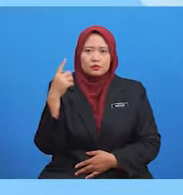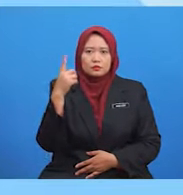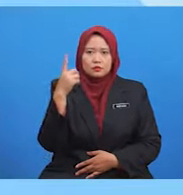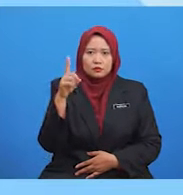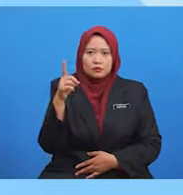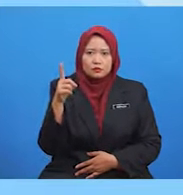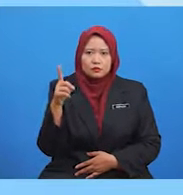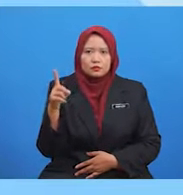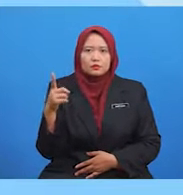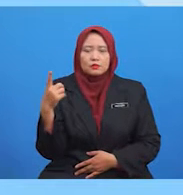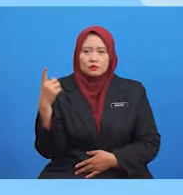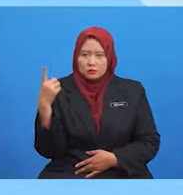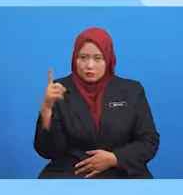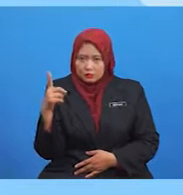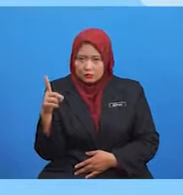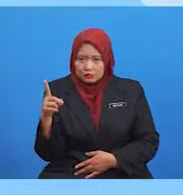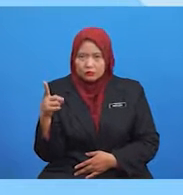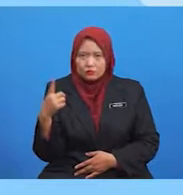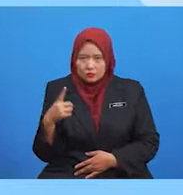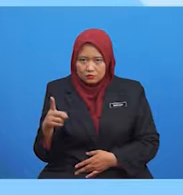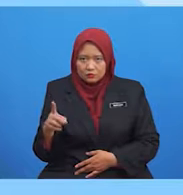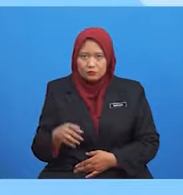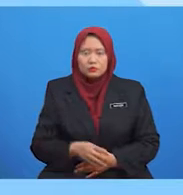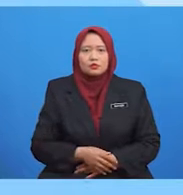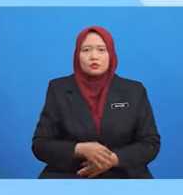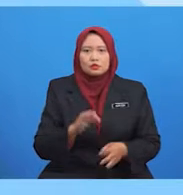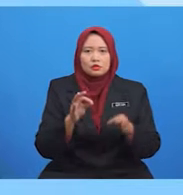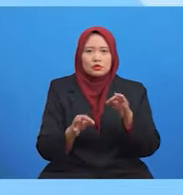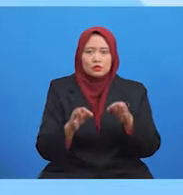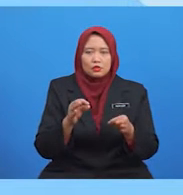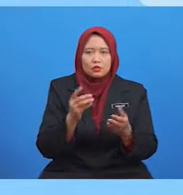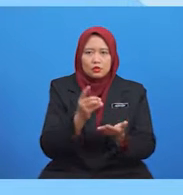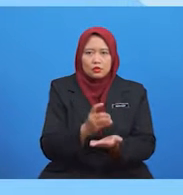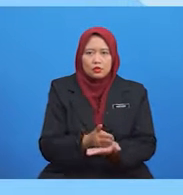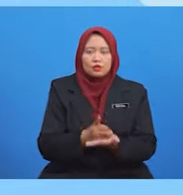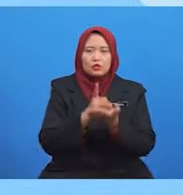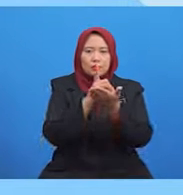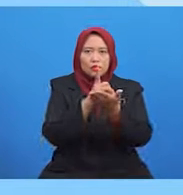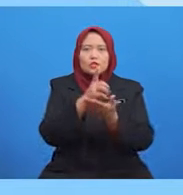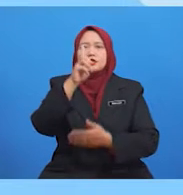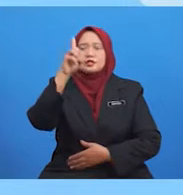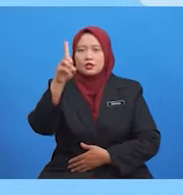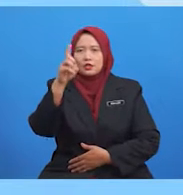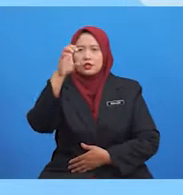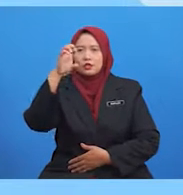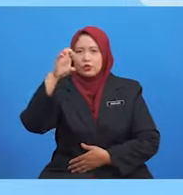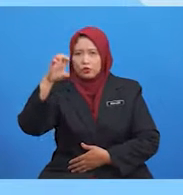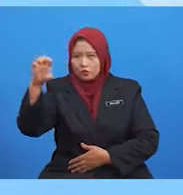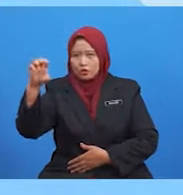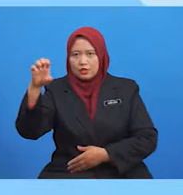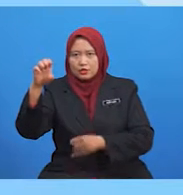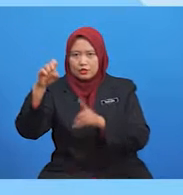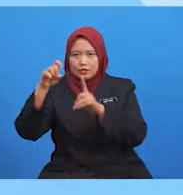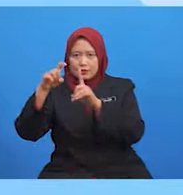Jika dilihat di sini, apabila atom natrium ini menderma satu elektron, iaitu buang